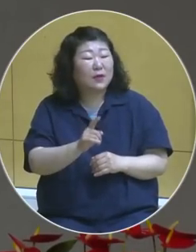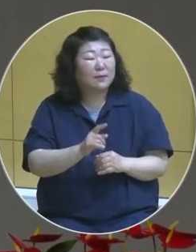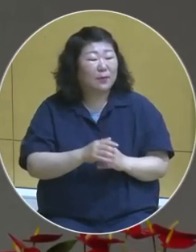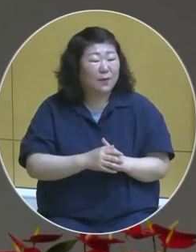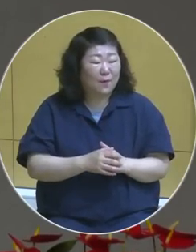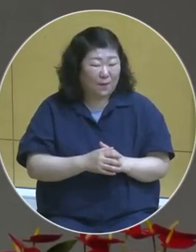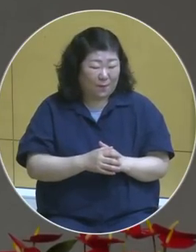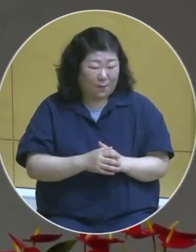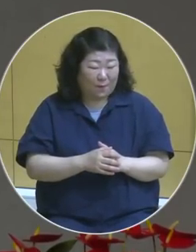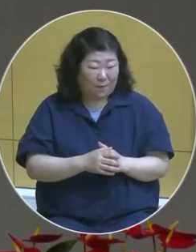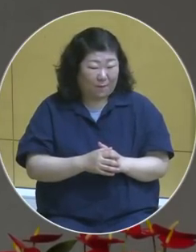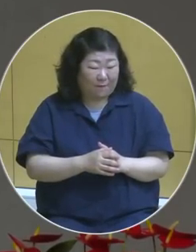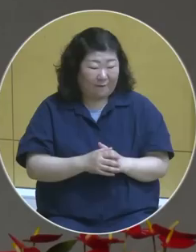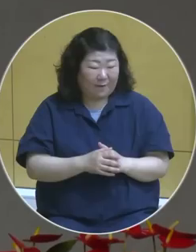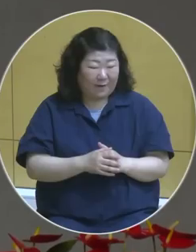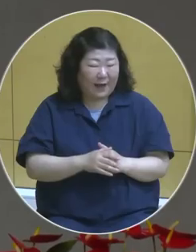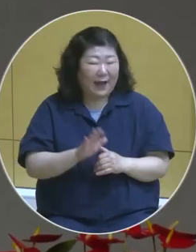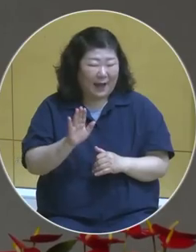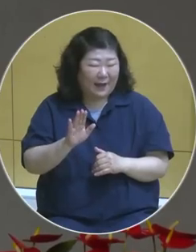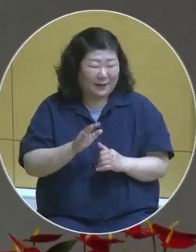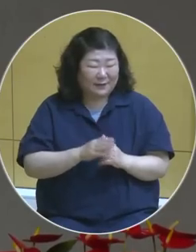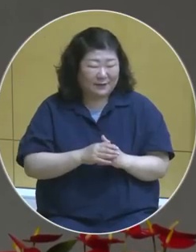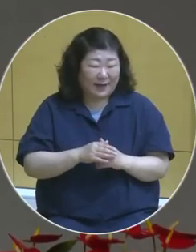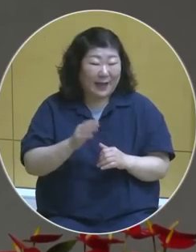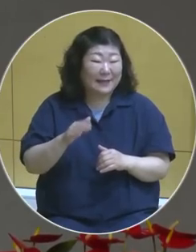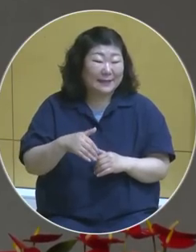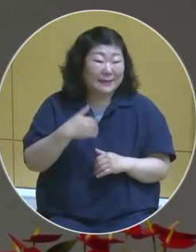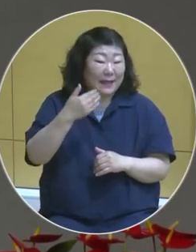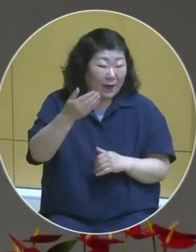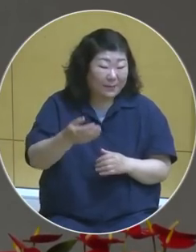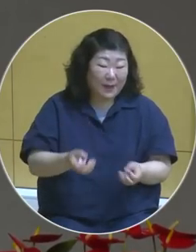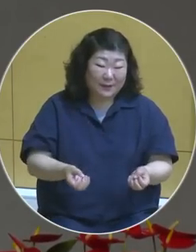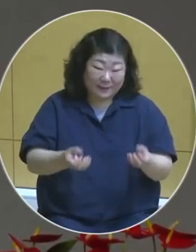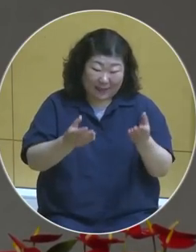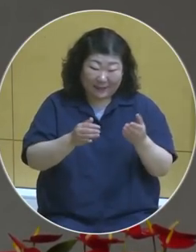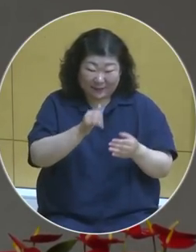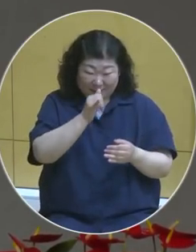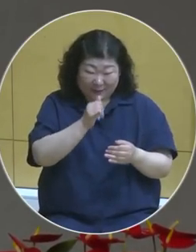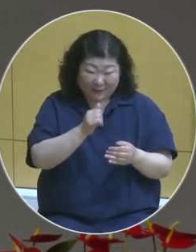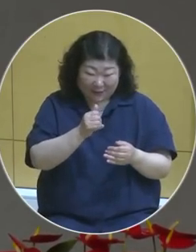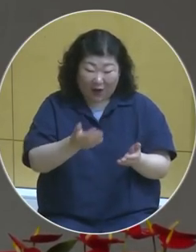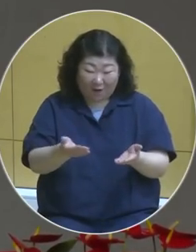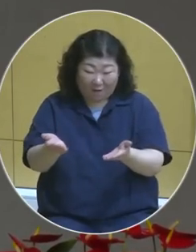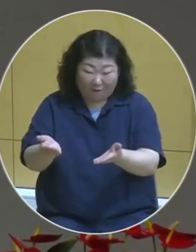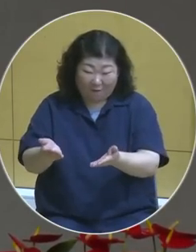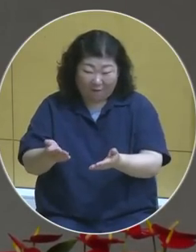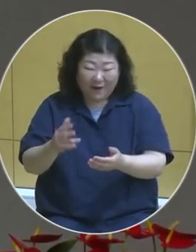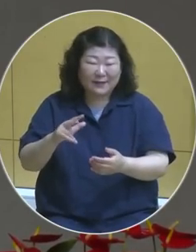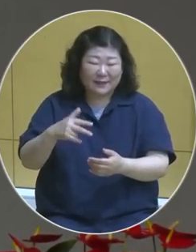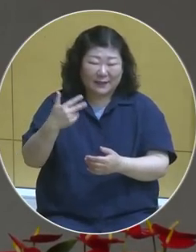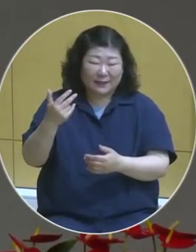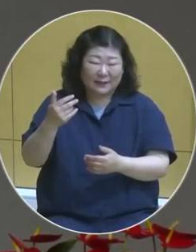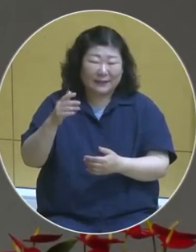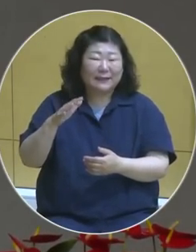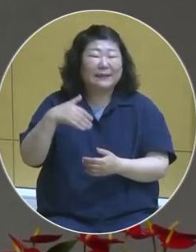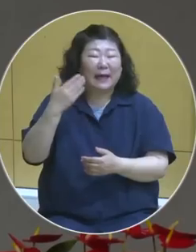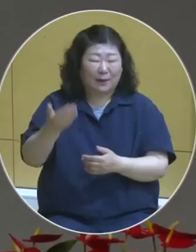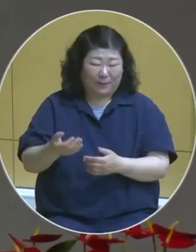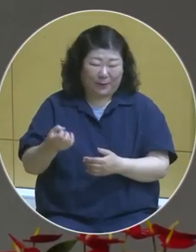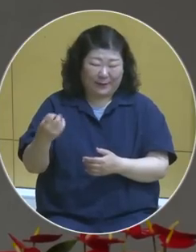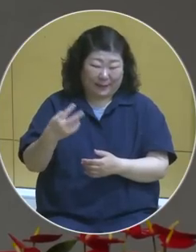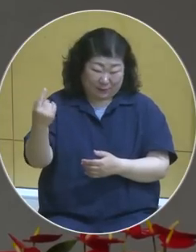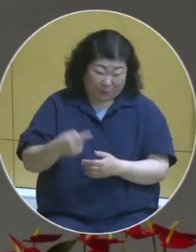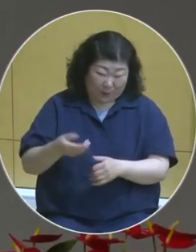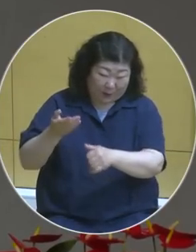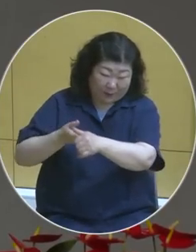깨고 다음날도 잔치를 열 테니까 하만과 함께 참석해 주기를 더욱더 정중하게 부탁합니다. 그리고 다음번 잔치